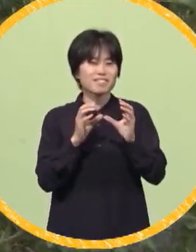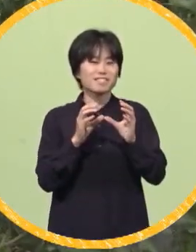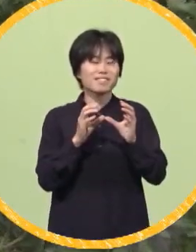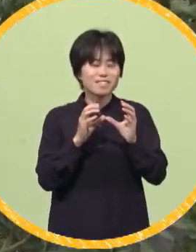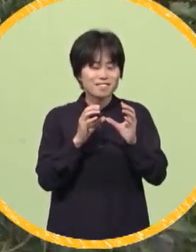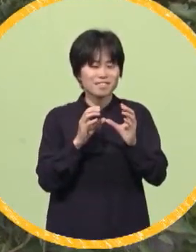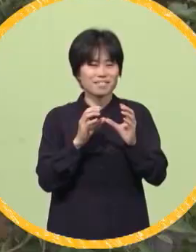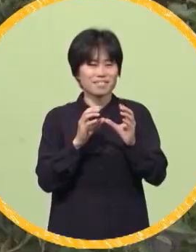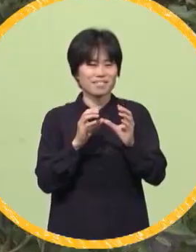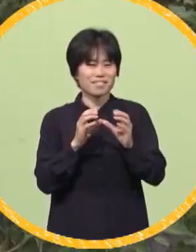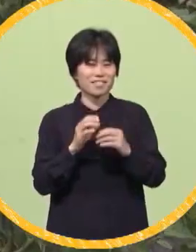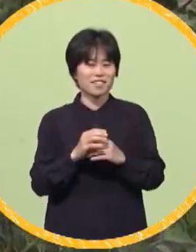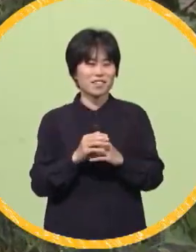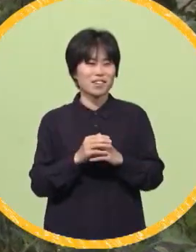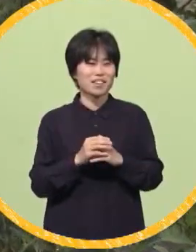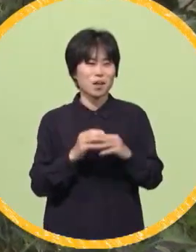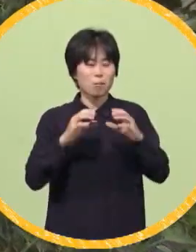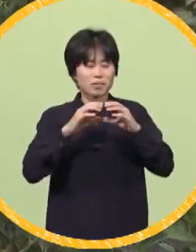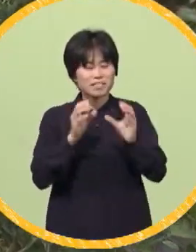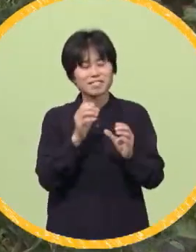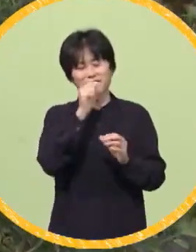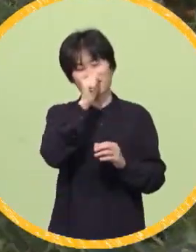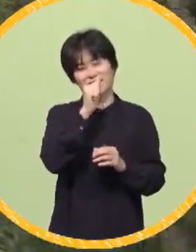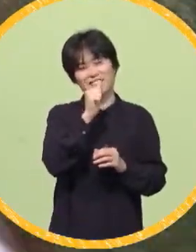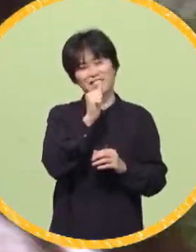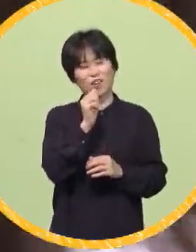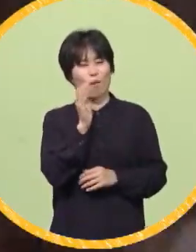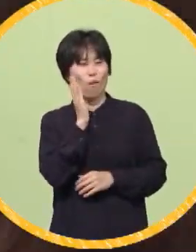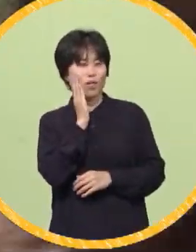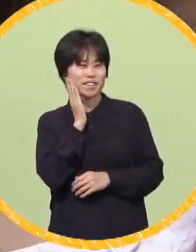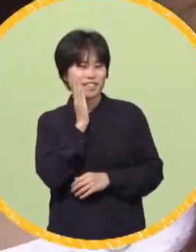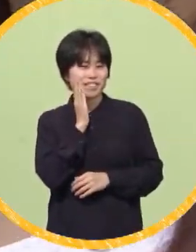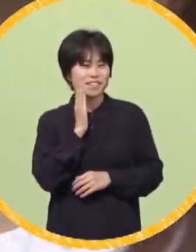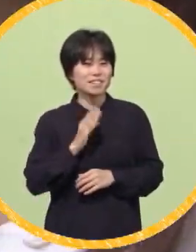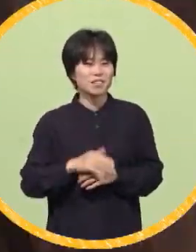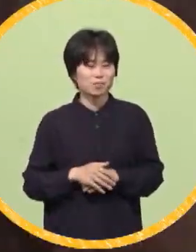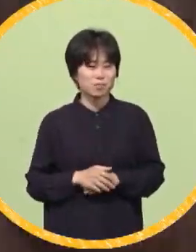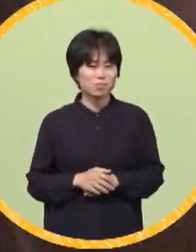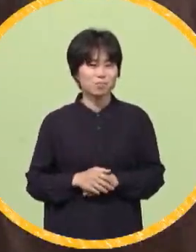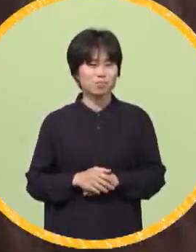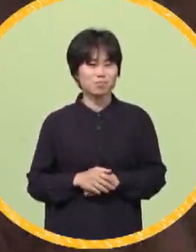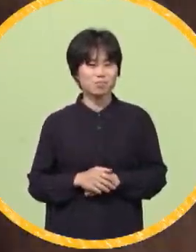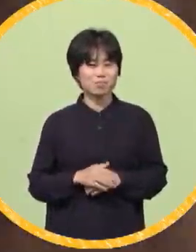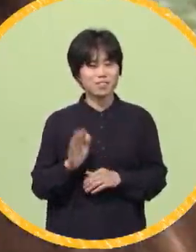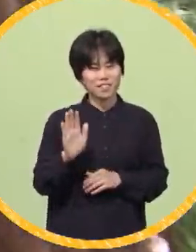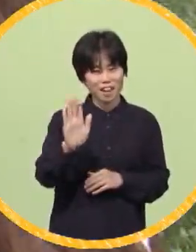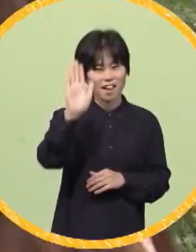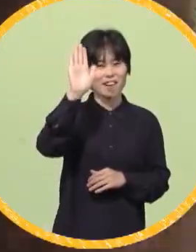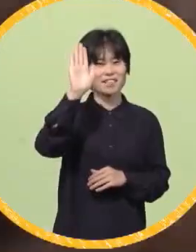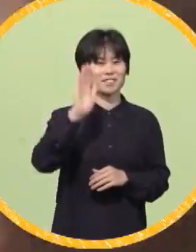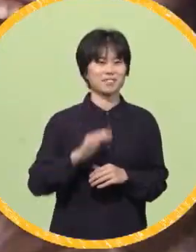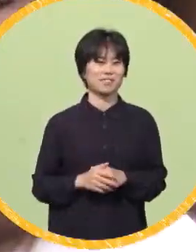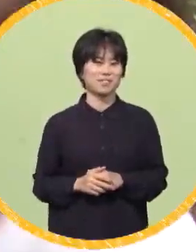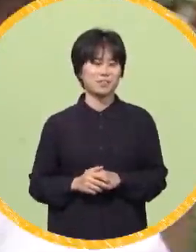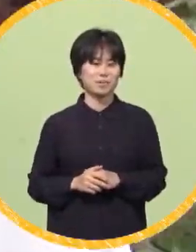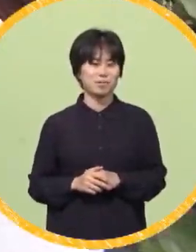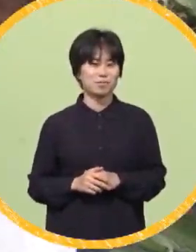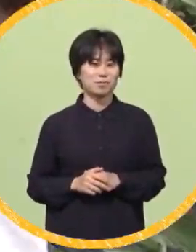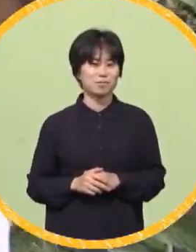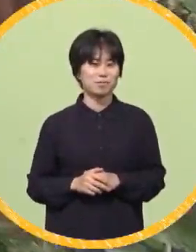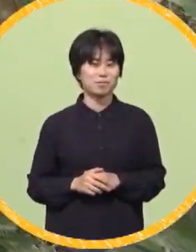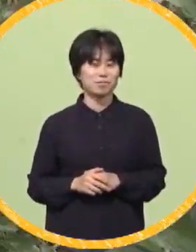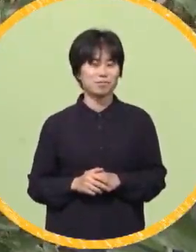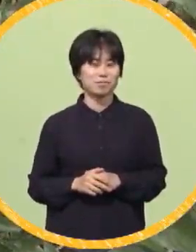るの。 よかったよ。 パシンってね、弾けて美味しい。 イエイ、ありがとうございます。 イエイ